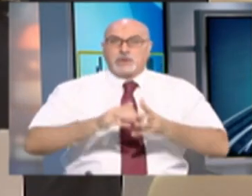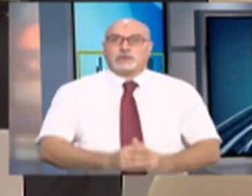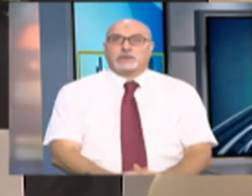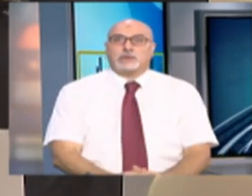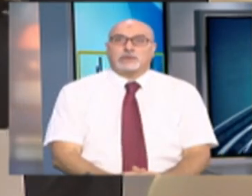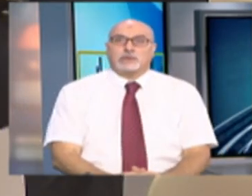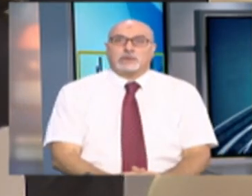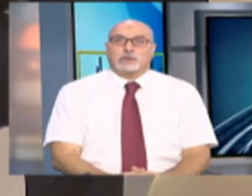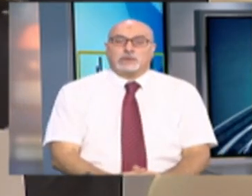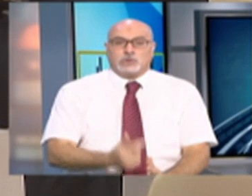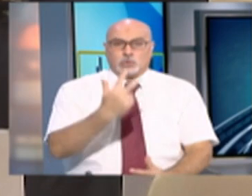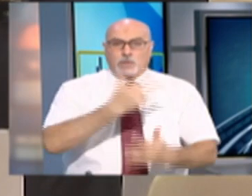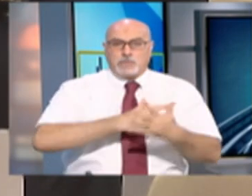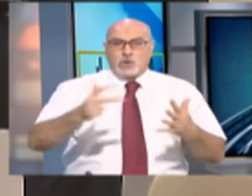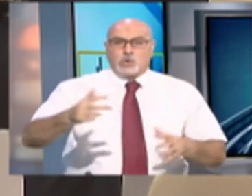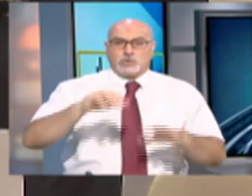ما يفوق